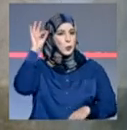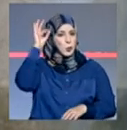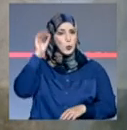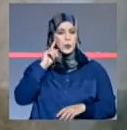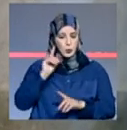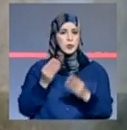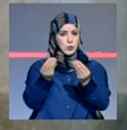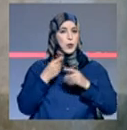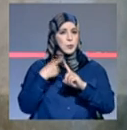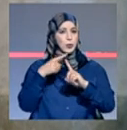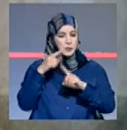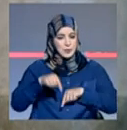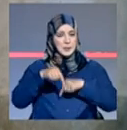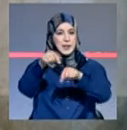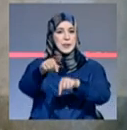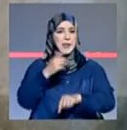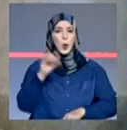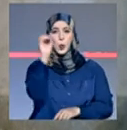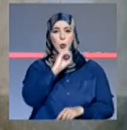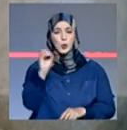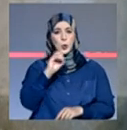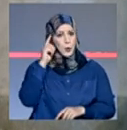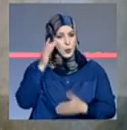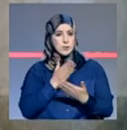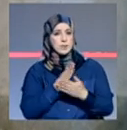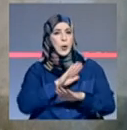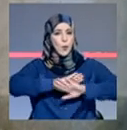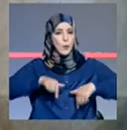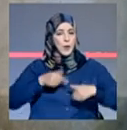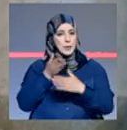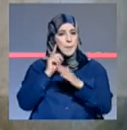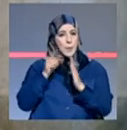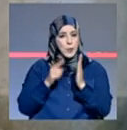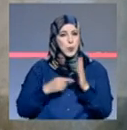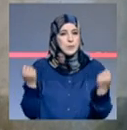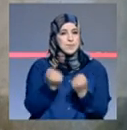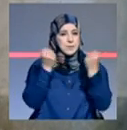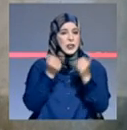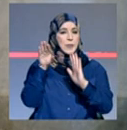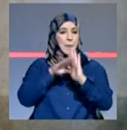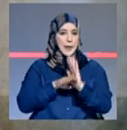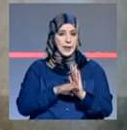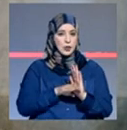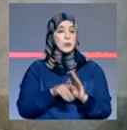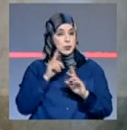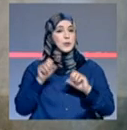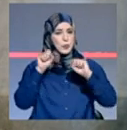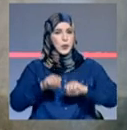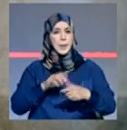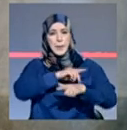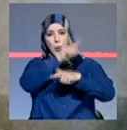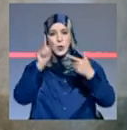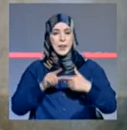دفعنا للمطالبة بتمديده حتى أكتوبر لكي ننهي بأفضل شكل بعض الأنشطة الهامة من البرنامج، ما يتيح من ناحية